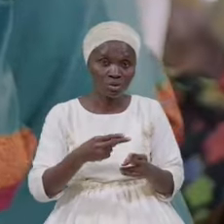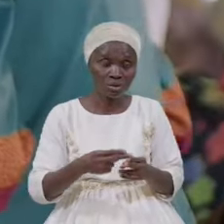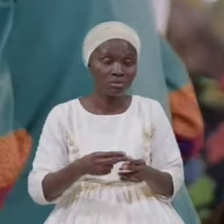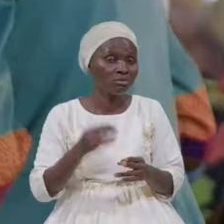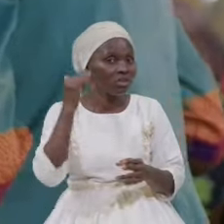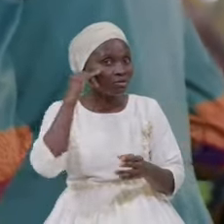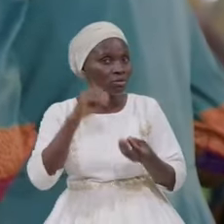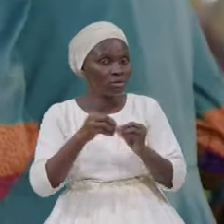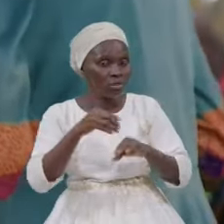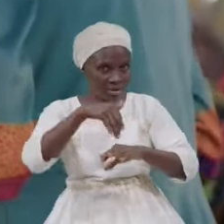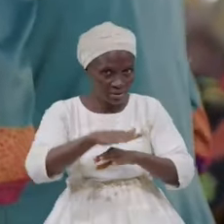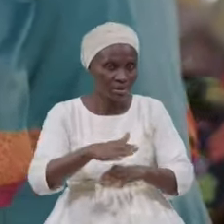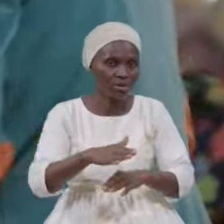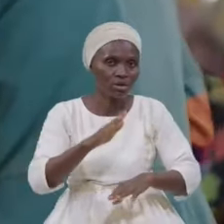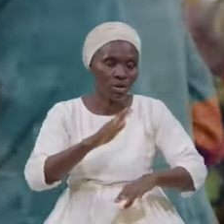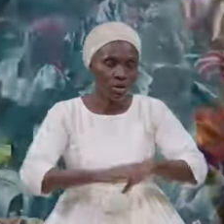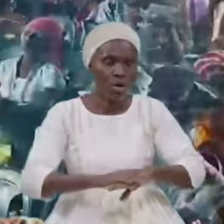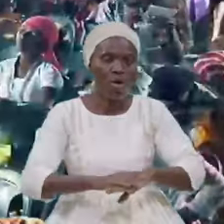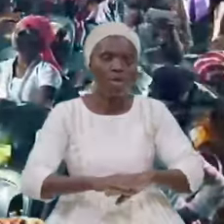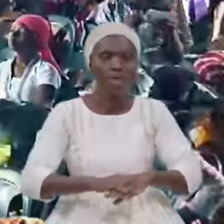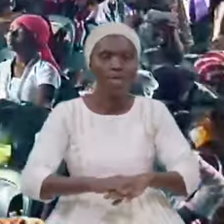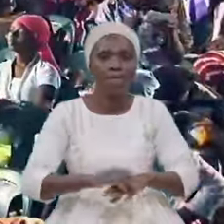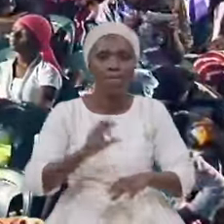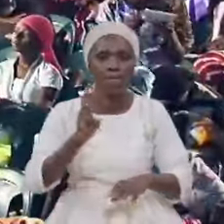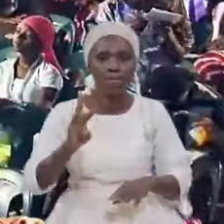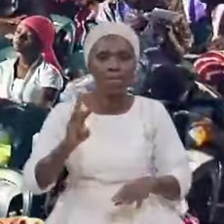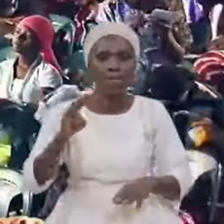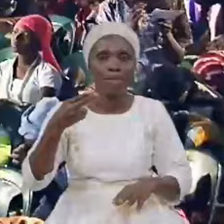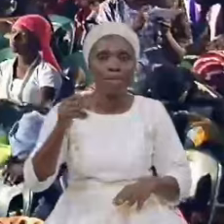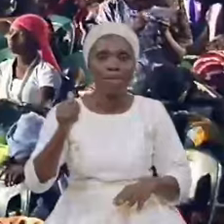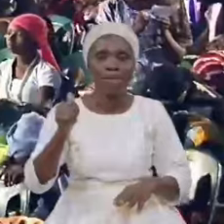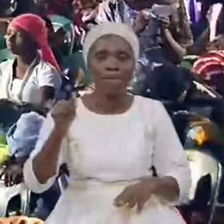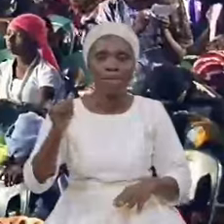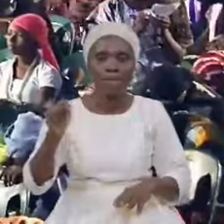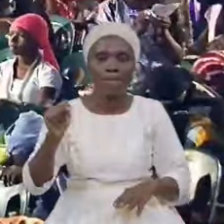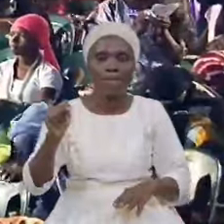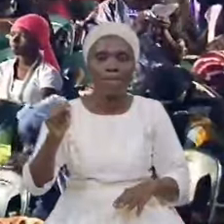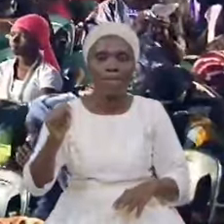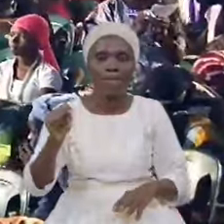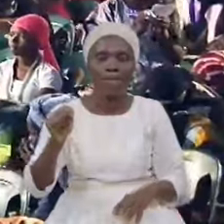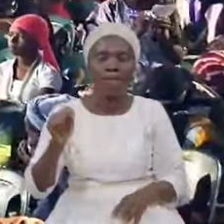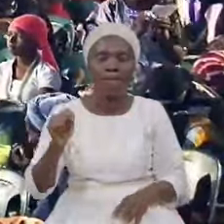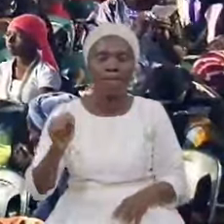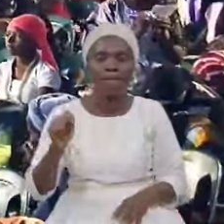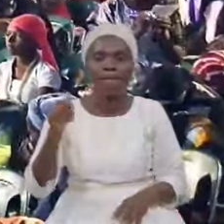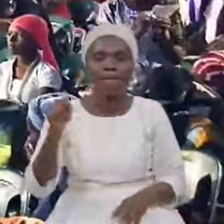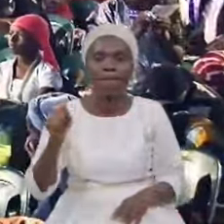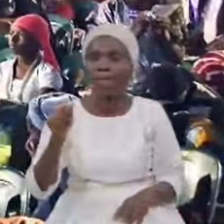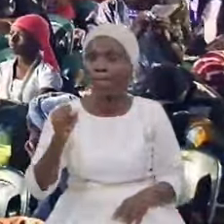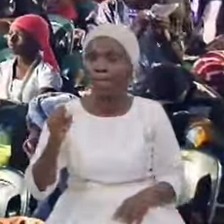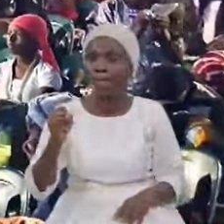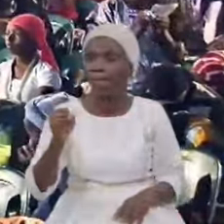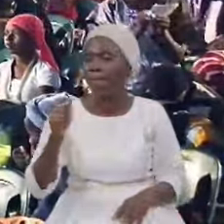communiquer des numéros que vous allez appeler, vous qui avez donné votre vie au Seigneur, n'importe où vous êtes, et on pourra vous